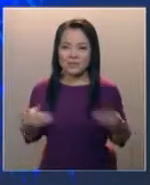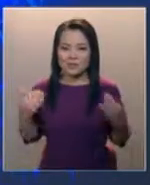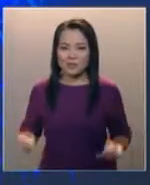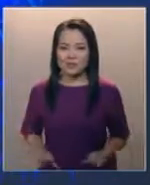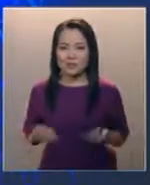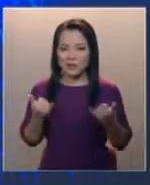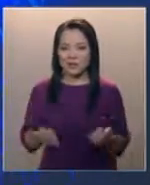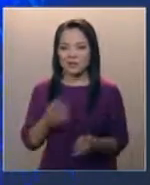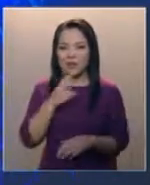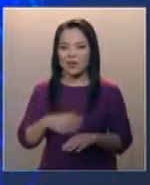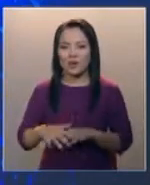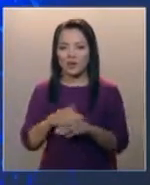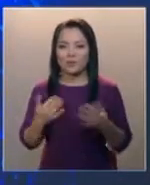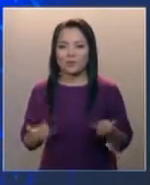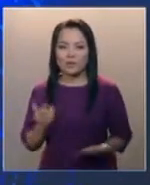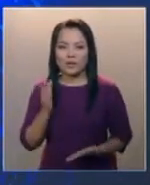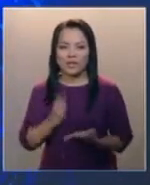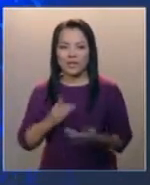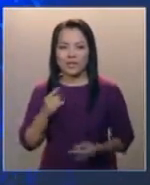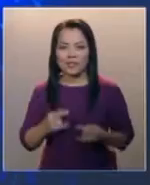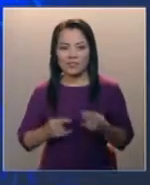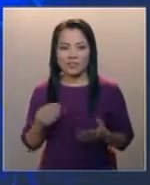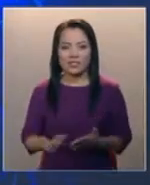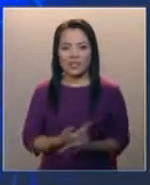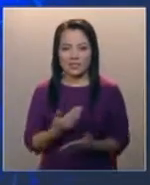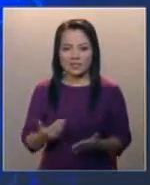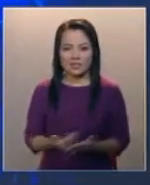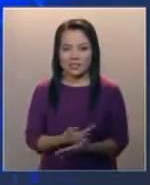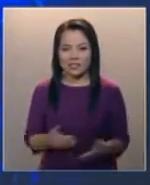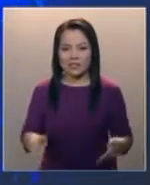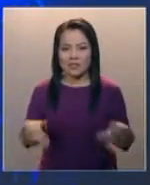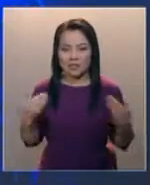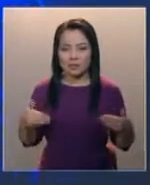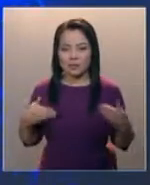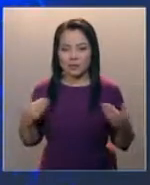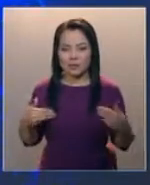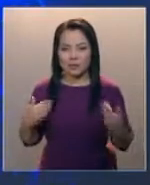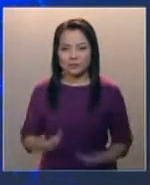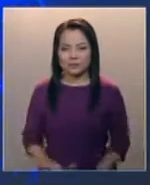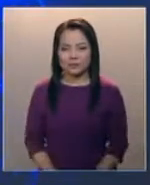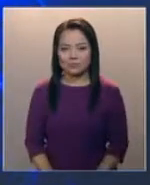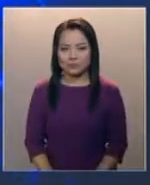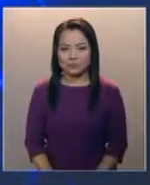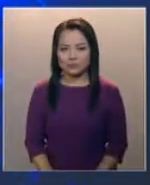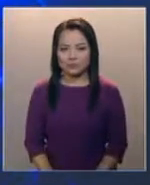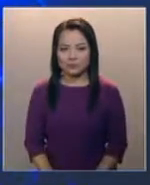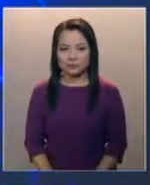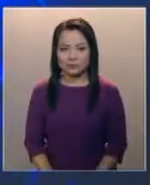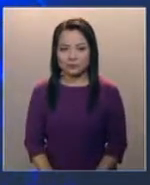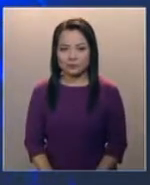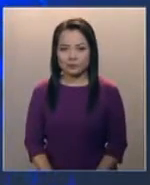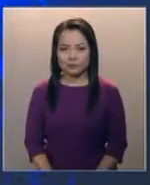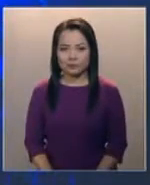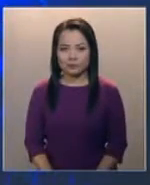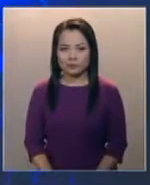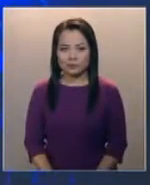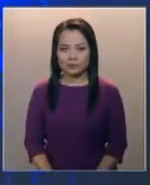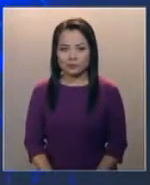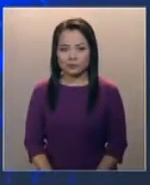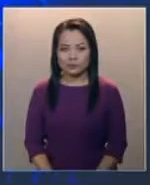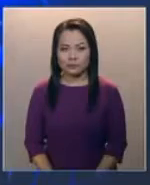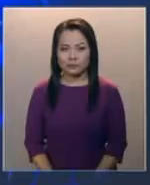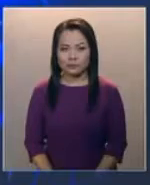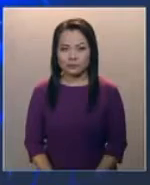сіздермен бірге мен Жанар Меңдігерей, біз өз жұмысымызды жалғастырамыз, армысыздар. Және жаңалықтар топтамасына сурда аударма жасайтын әріптесім Шырын